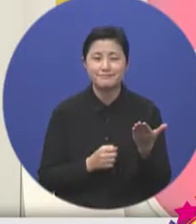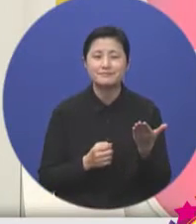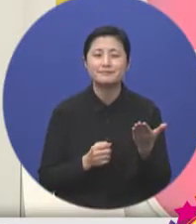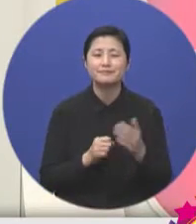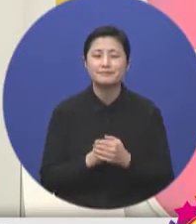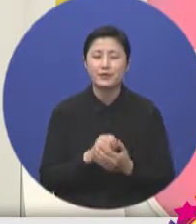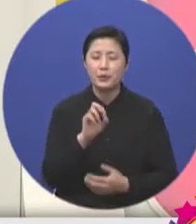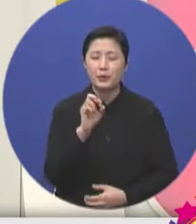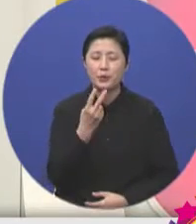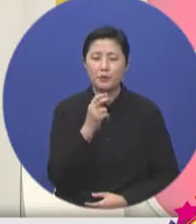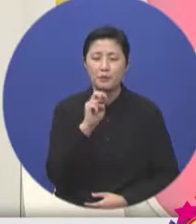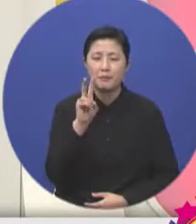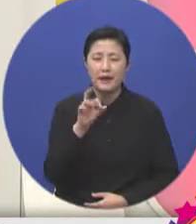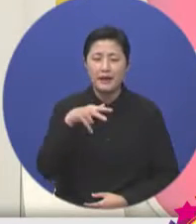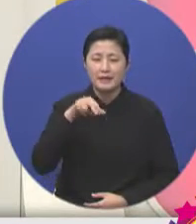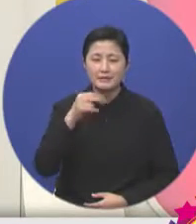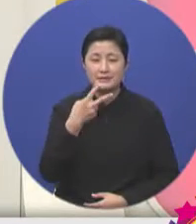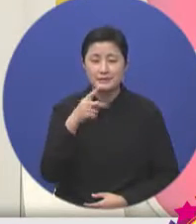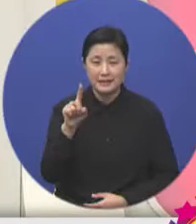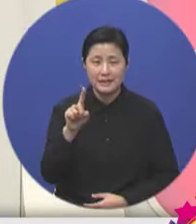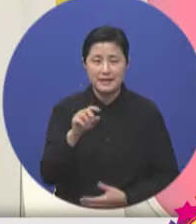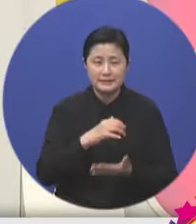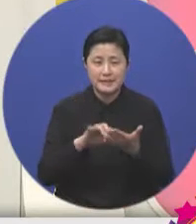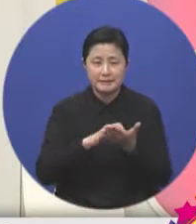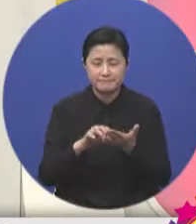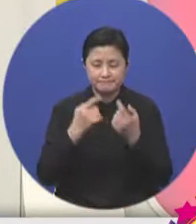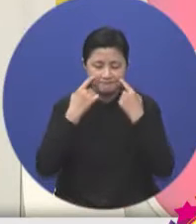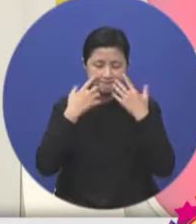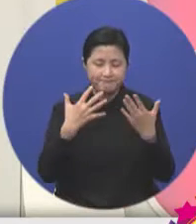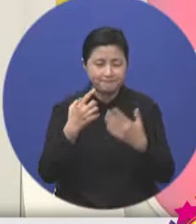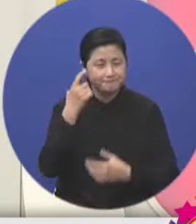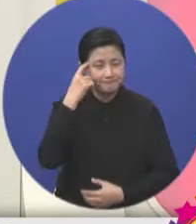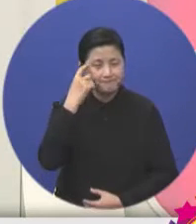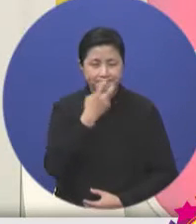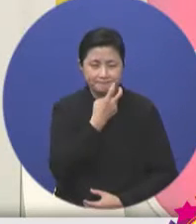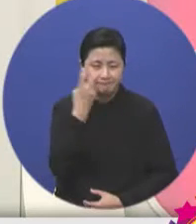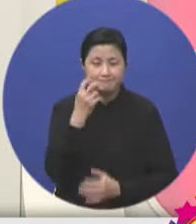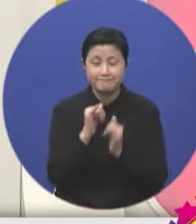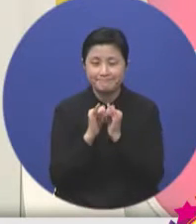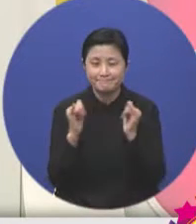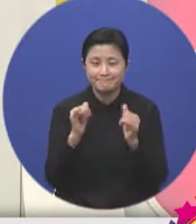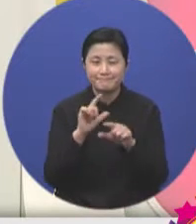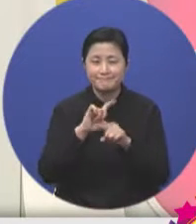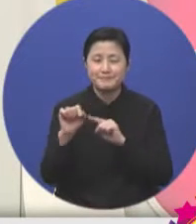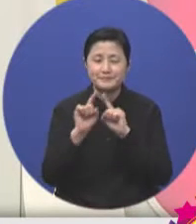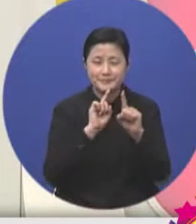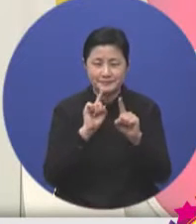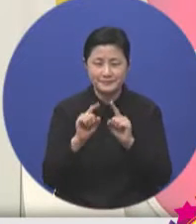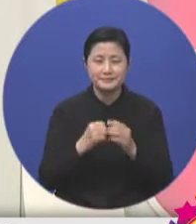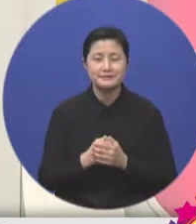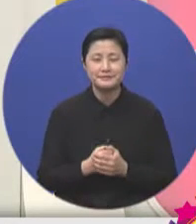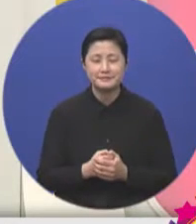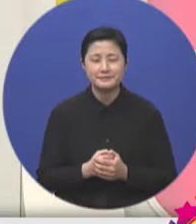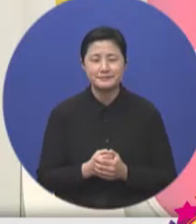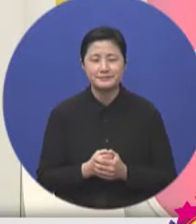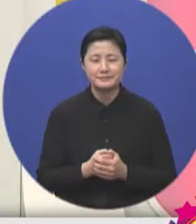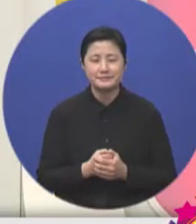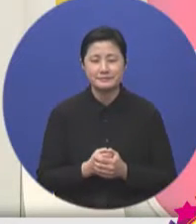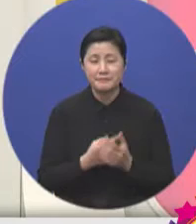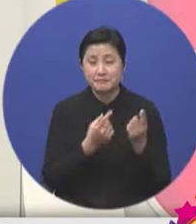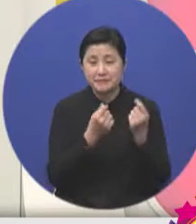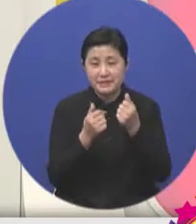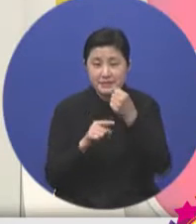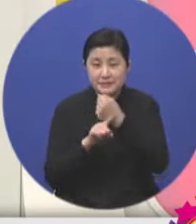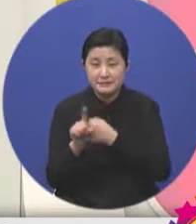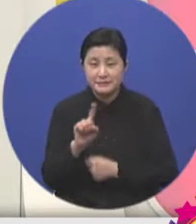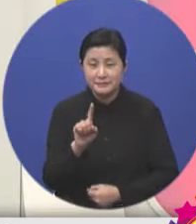오늘의 퀴즈는 요망지다는 셈이 정확하고 머리가 좋은 사람에게 쓰는 제주도 사투리입니다.